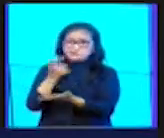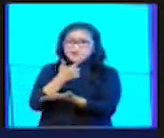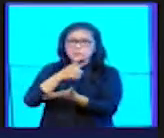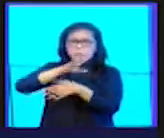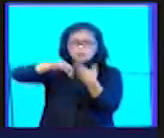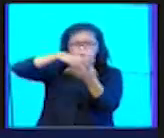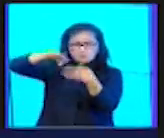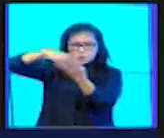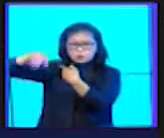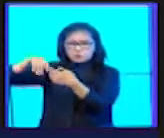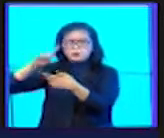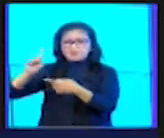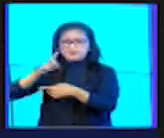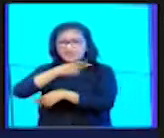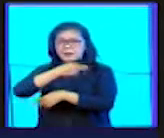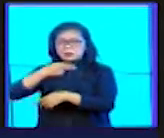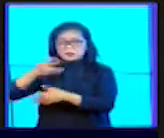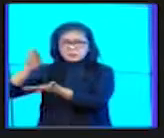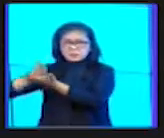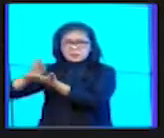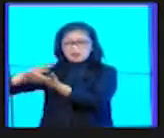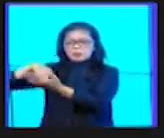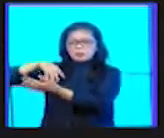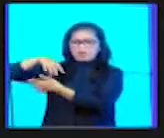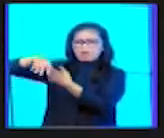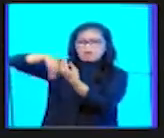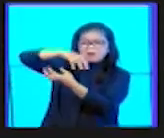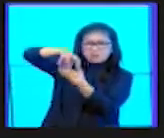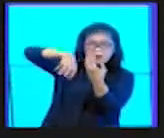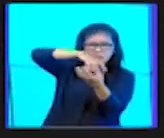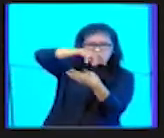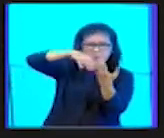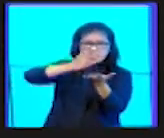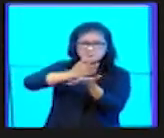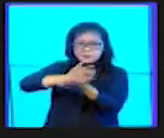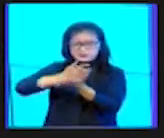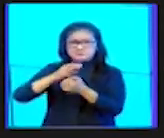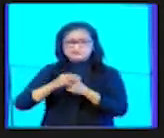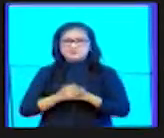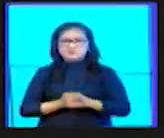meninggalkan Indonesianya itu lambat bergerak untuk meninggalkan Indonesia itu lambat